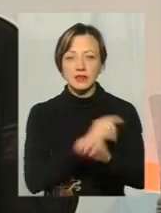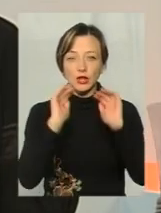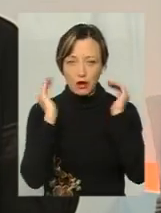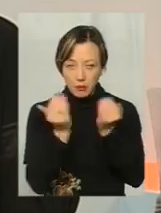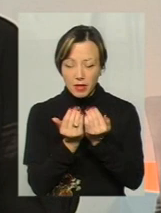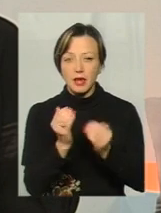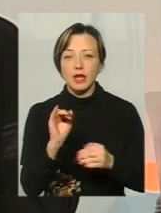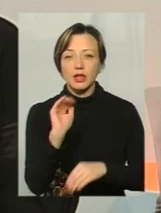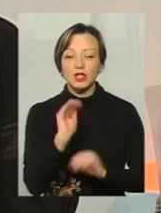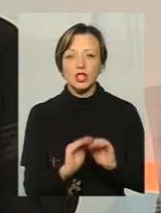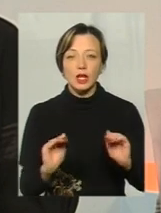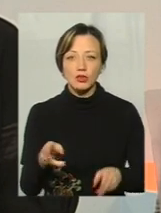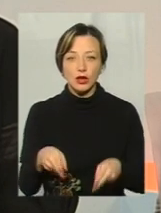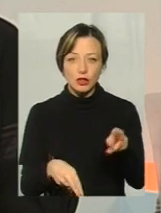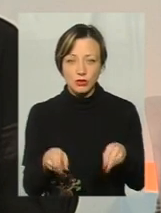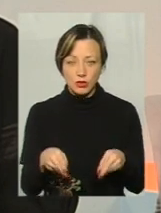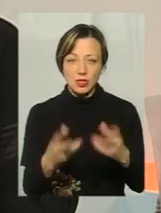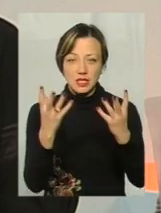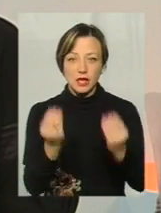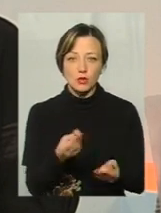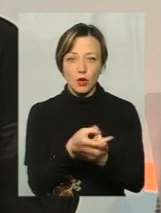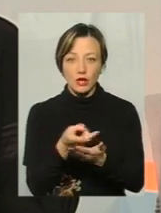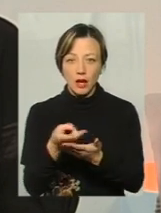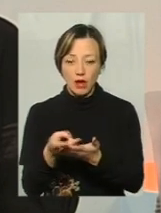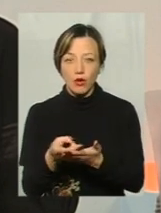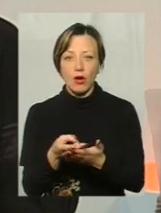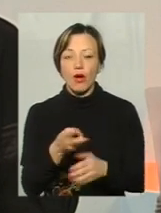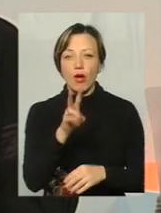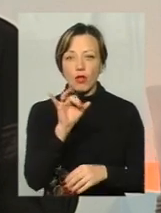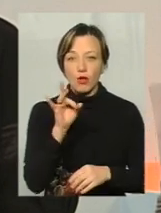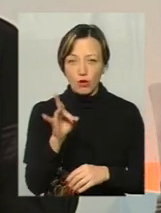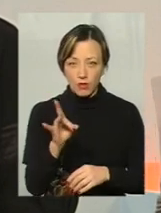терапії, дитячого хірургічного стаціонару,